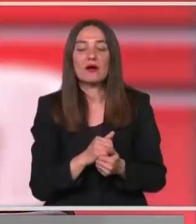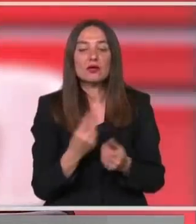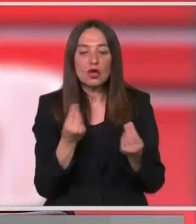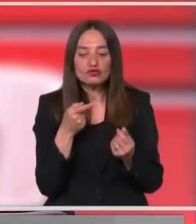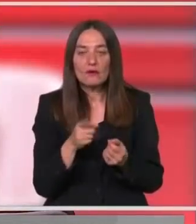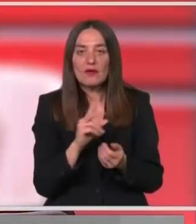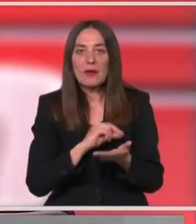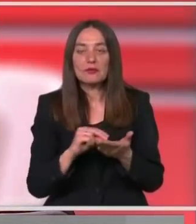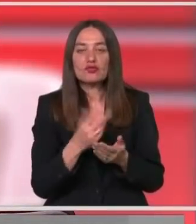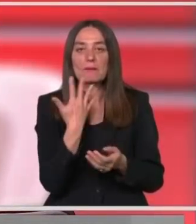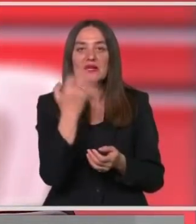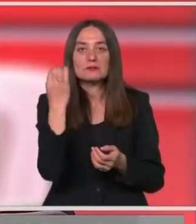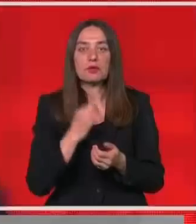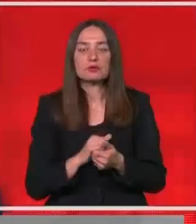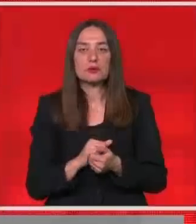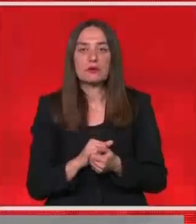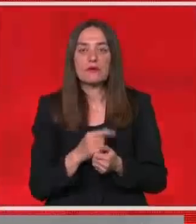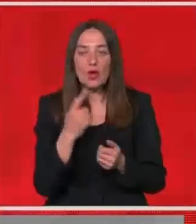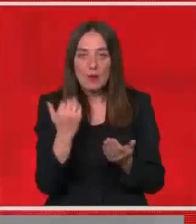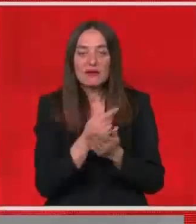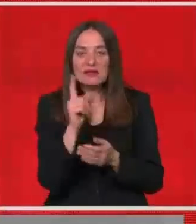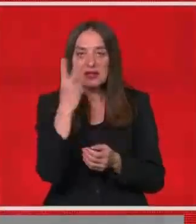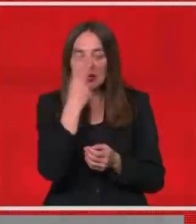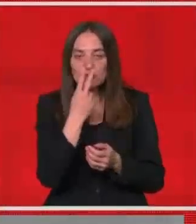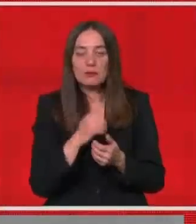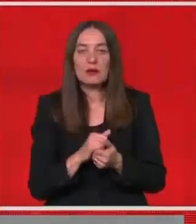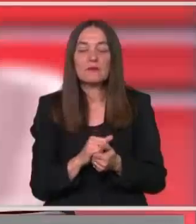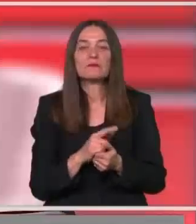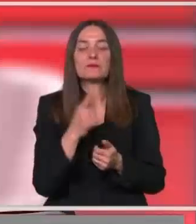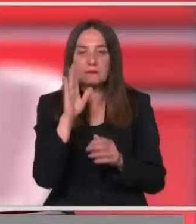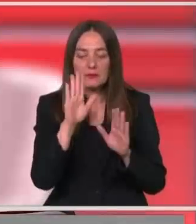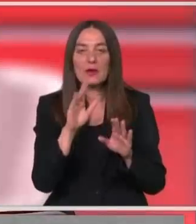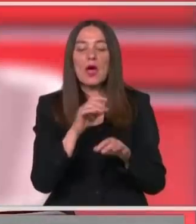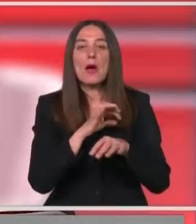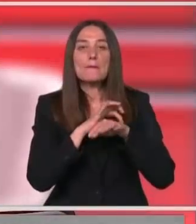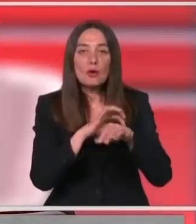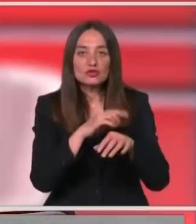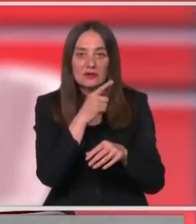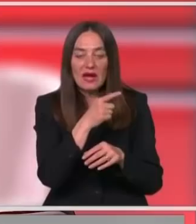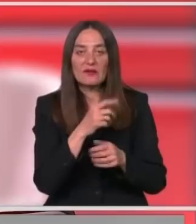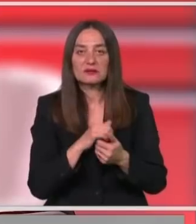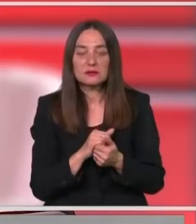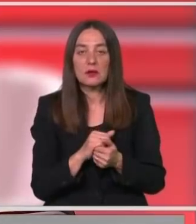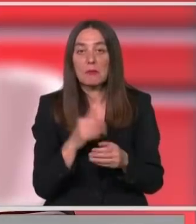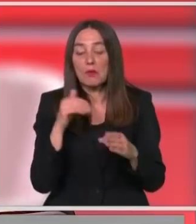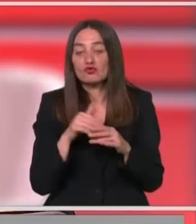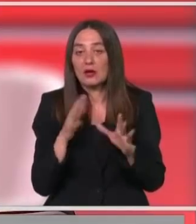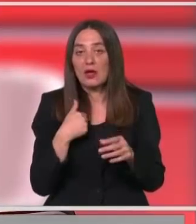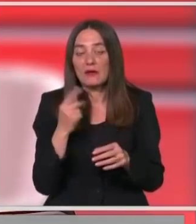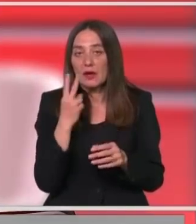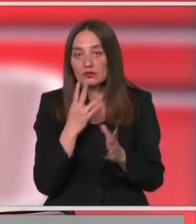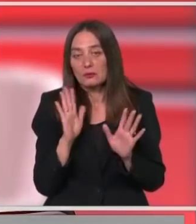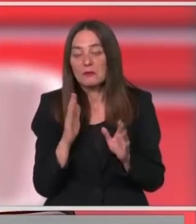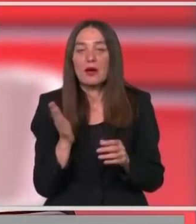piše 50%. Ne, niste me opet razumeli. Ajde, dakle, poslodavac, ajde, ako... vrlo precizno govorim. Znači, možda je stvarno do mene, ne znam.